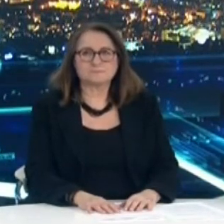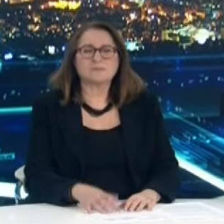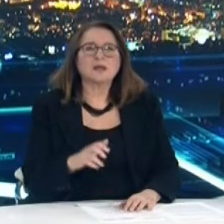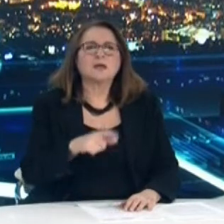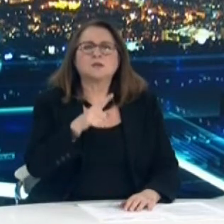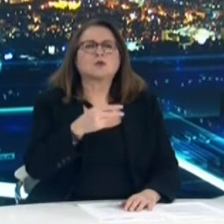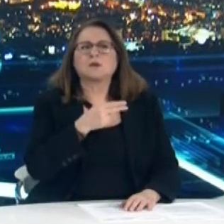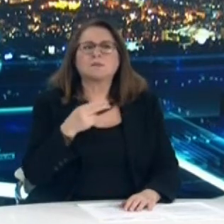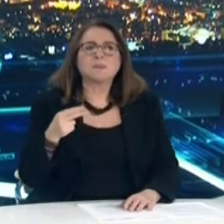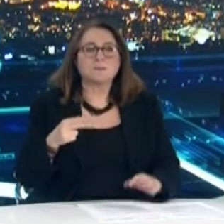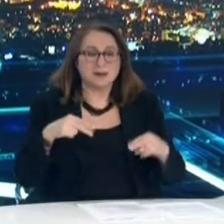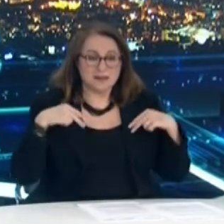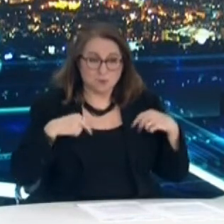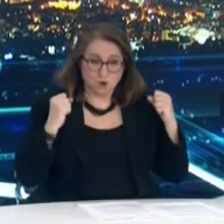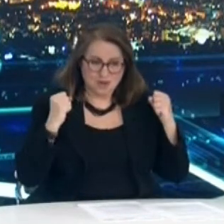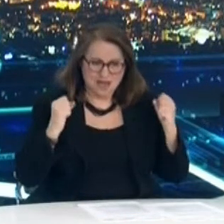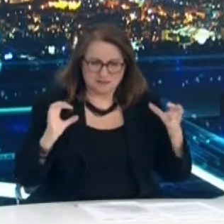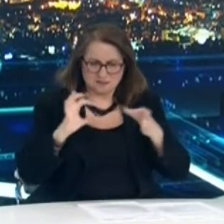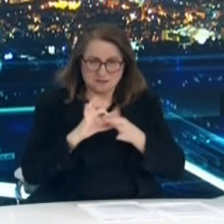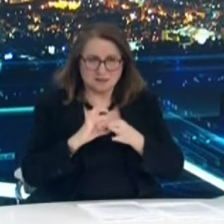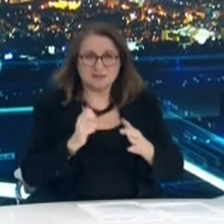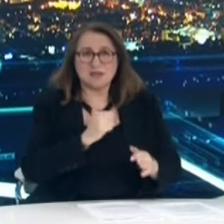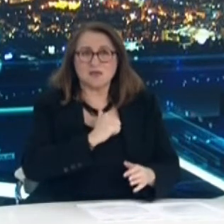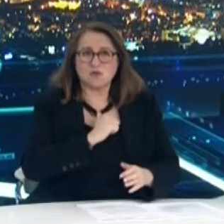Υπουργείου Υγείας με τον ιδιωτικό τομέα,